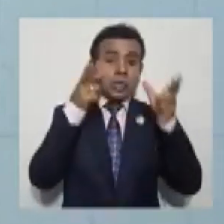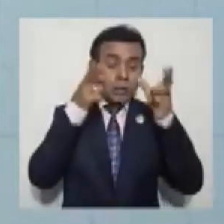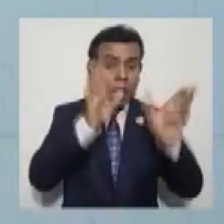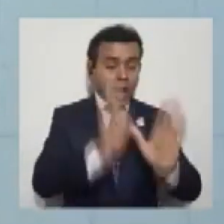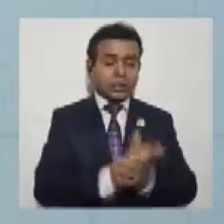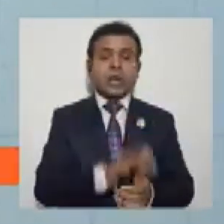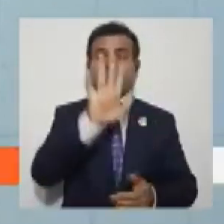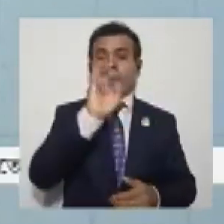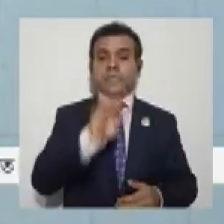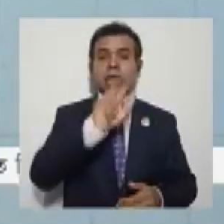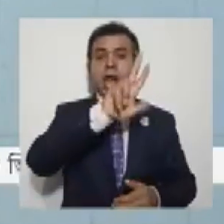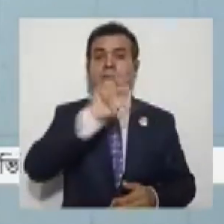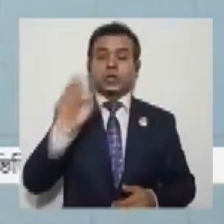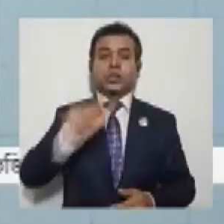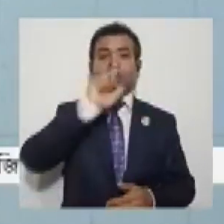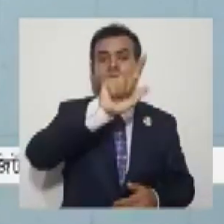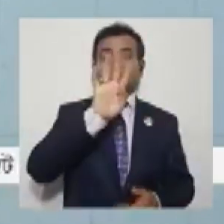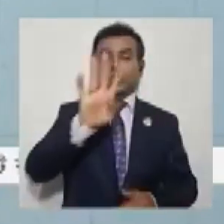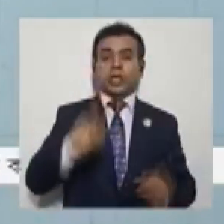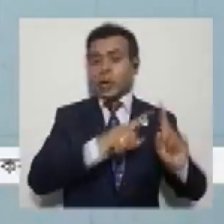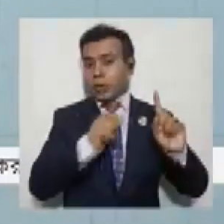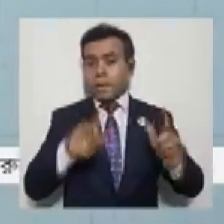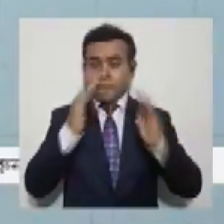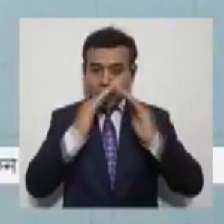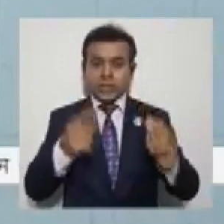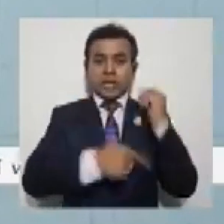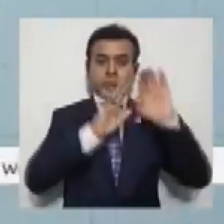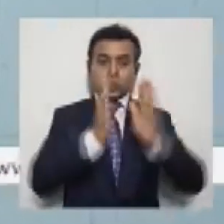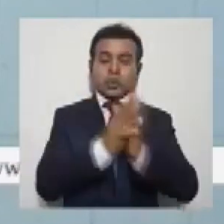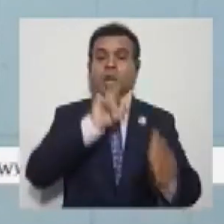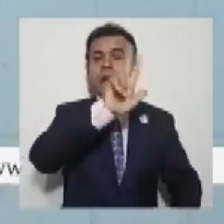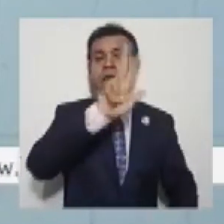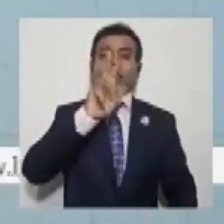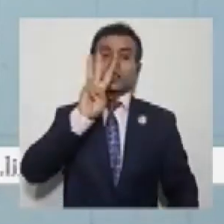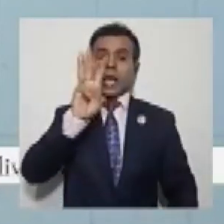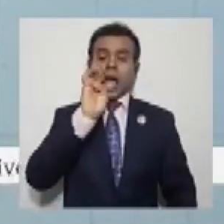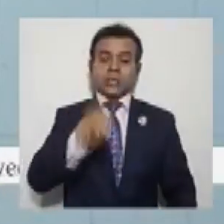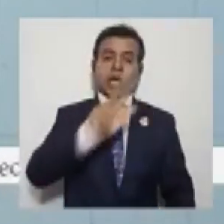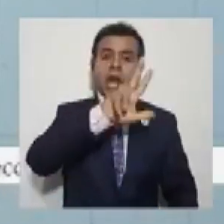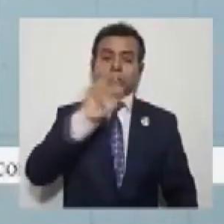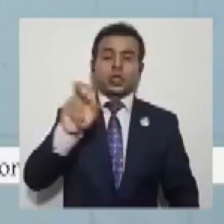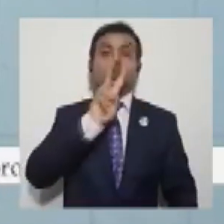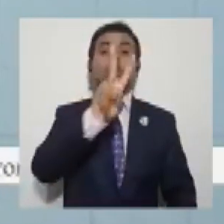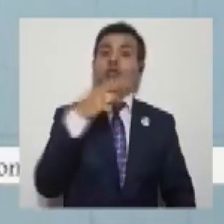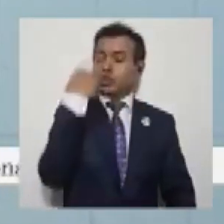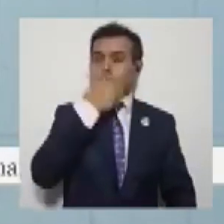এখন পর্যন্ত ছাড় পেয়েছেন কোয়ারেন্টাইন থেকে 77,004 জন, এবং 24 ঘন্টায় ছাড় পেয়েছেন